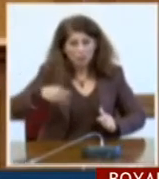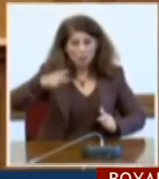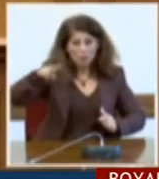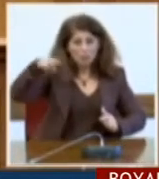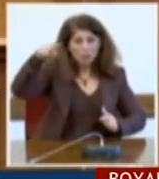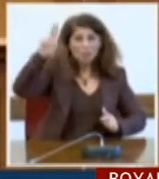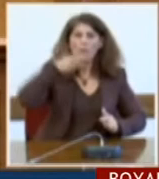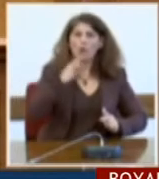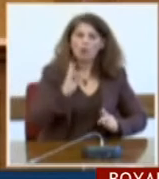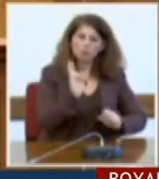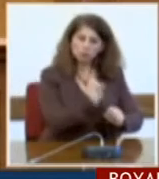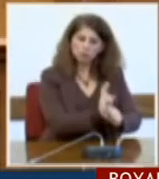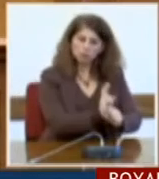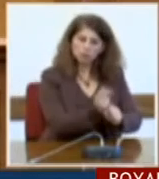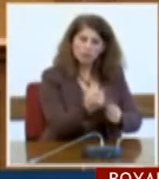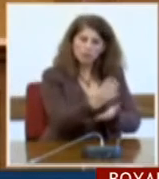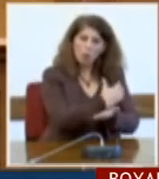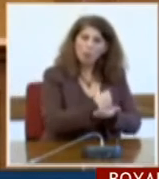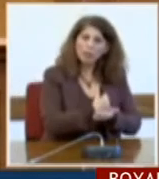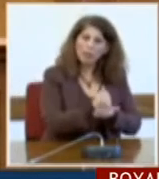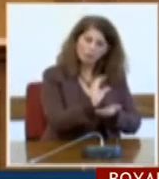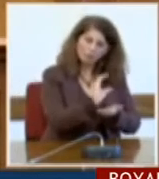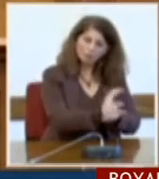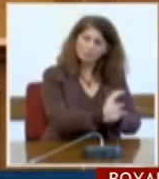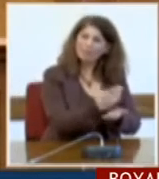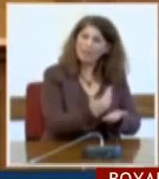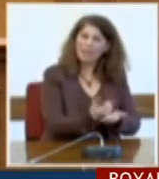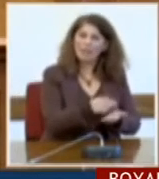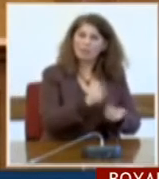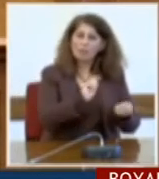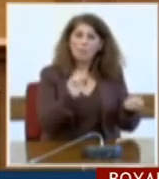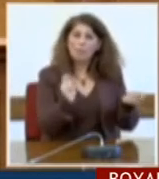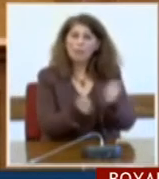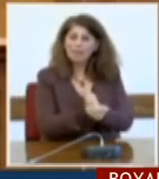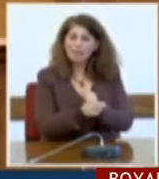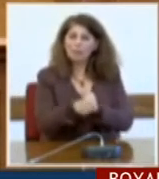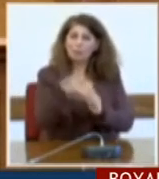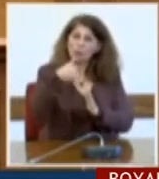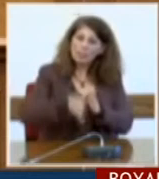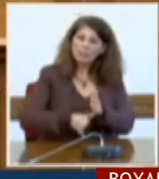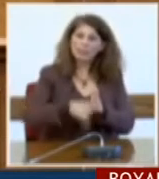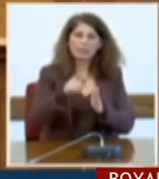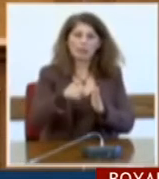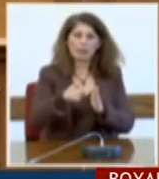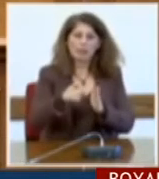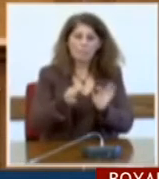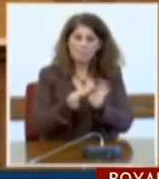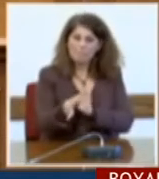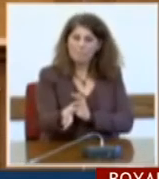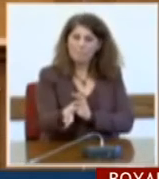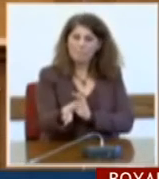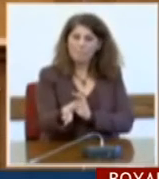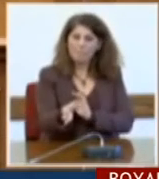διαθέσιμο εισόδημα των οικοκυριών. Μετατρέπονται δηλαδή σε ουσιαστικά αντίμετρα των